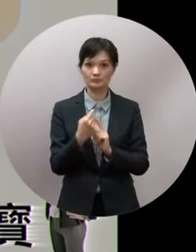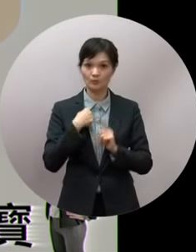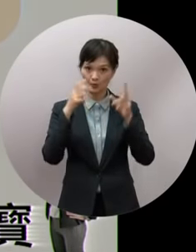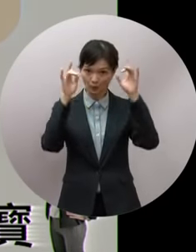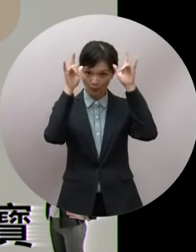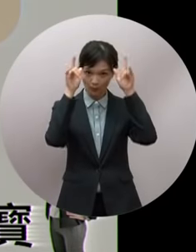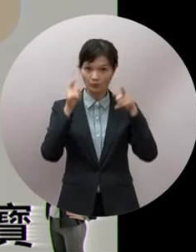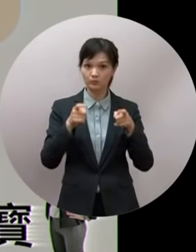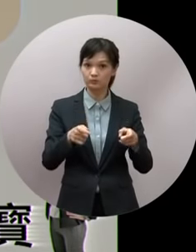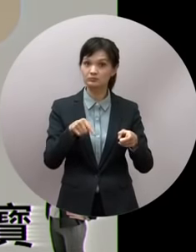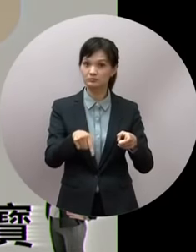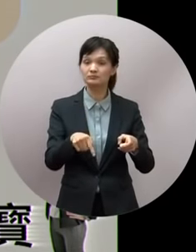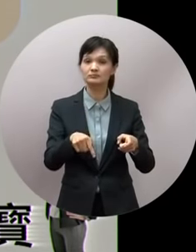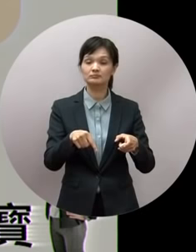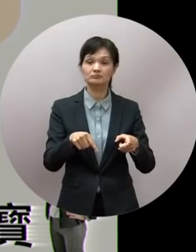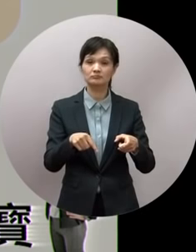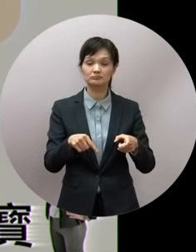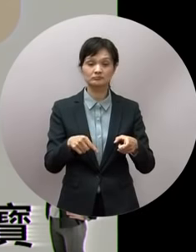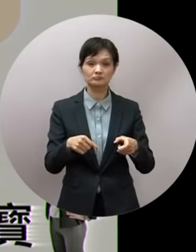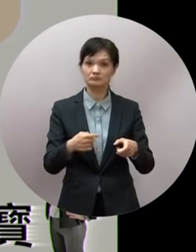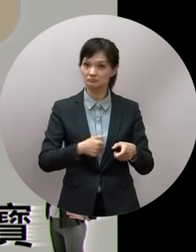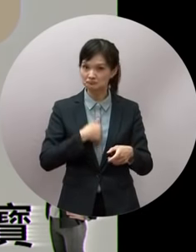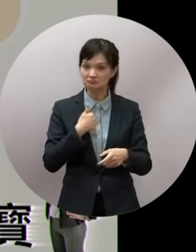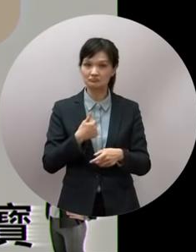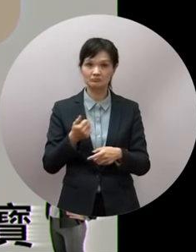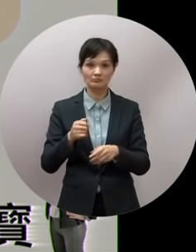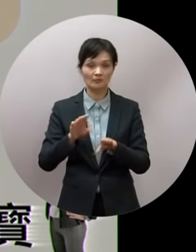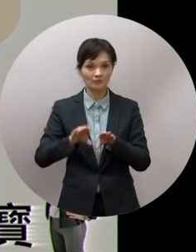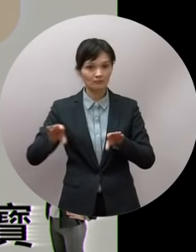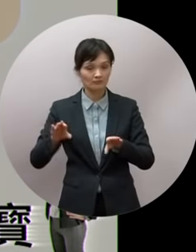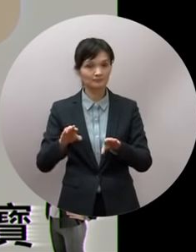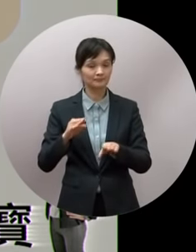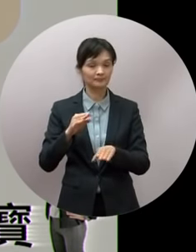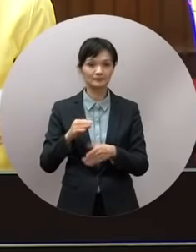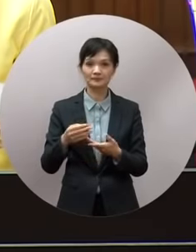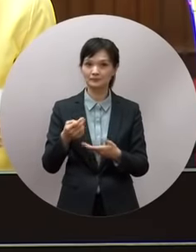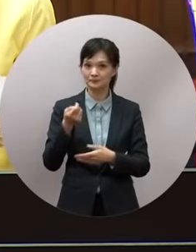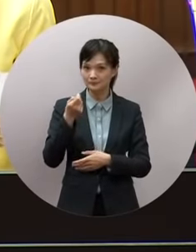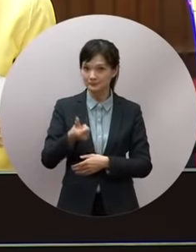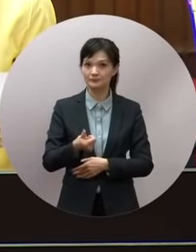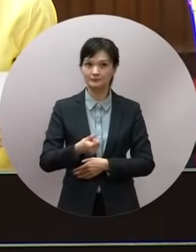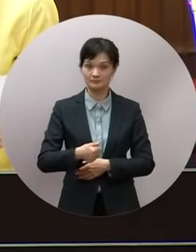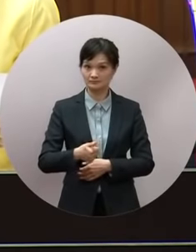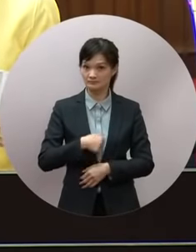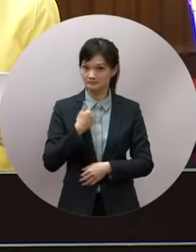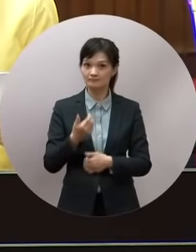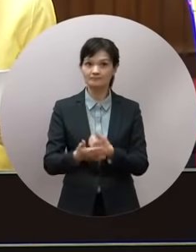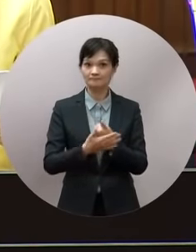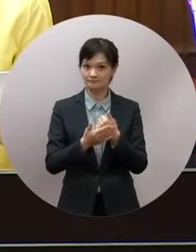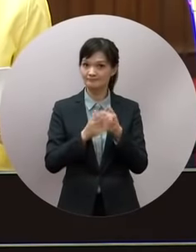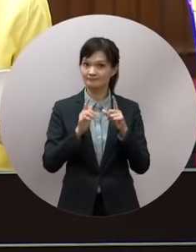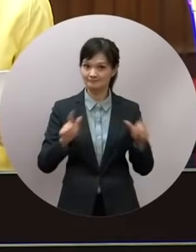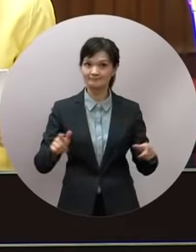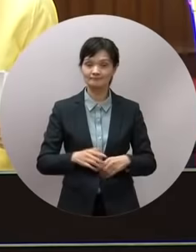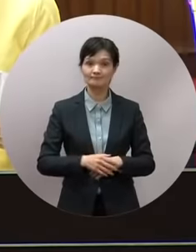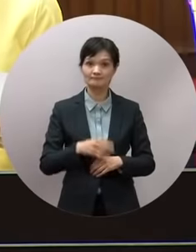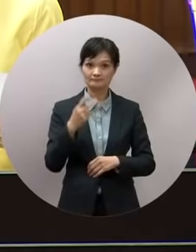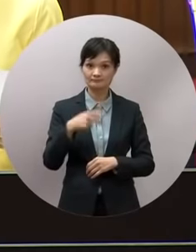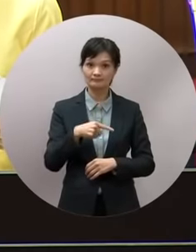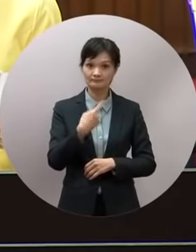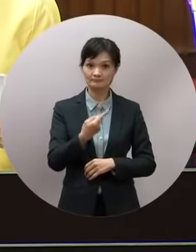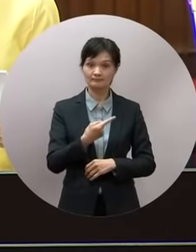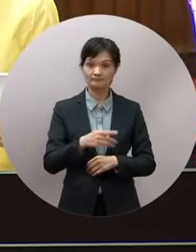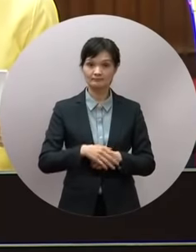地不足的这个部分哈，有很大很大的疏解的作用。再还有彰